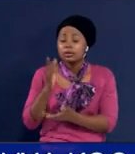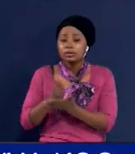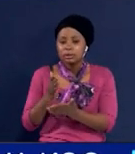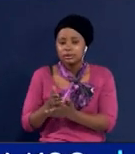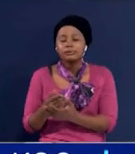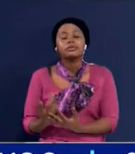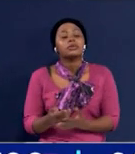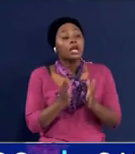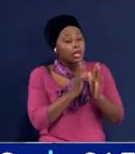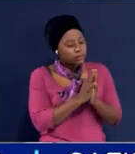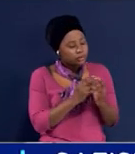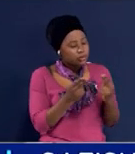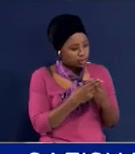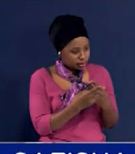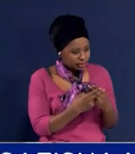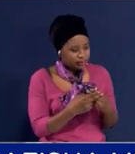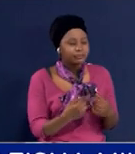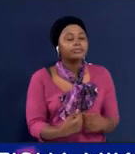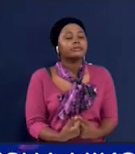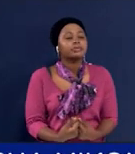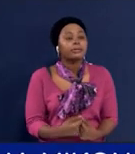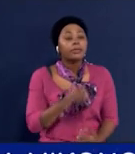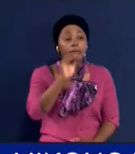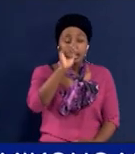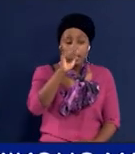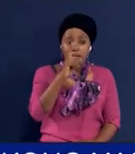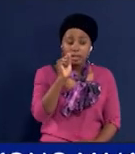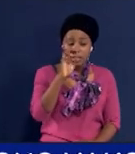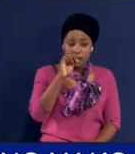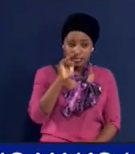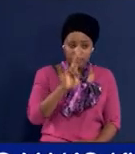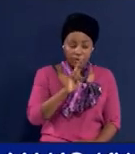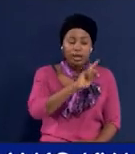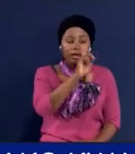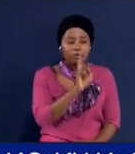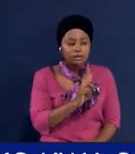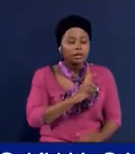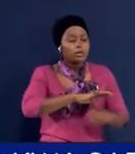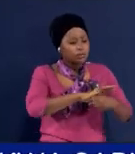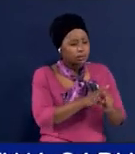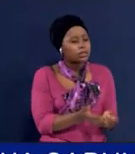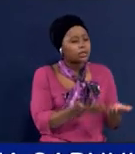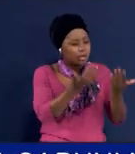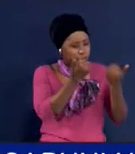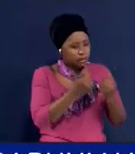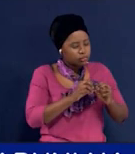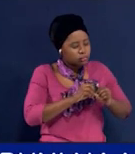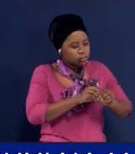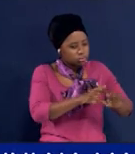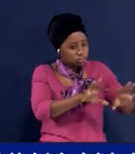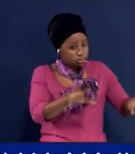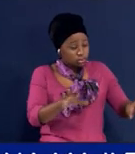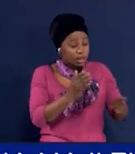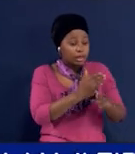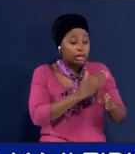sana daktari. Adamu Amri anauliza kwamba je, korona inaweza kuenezwa kabla ya